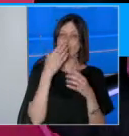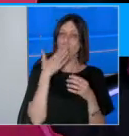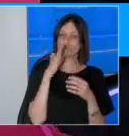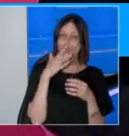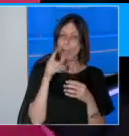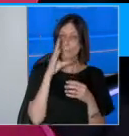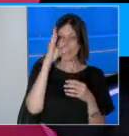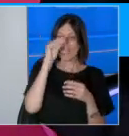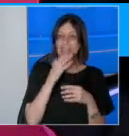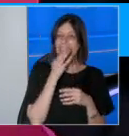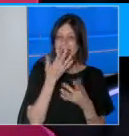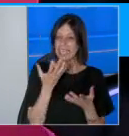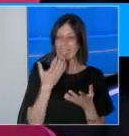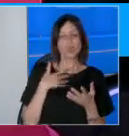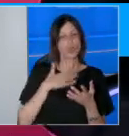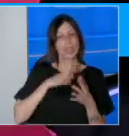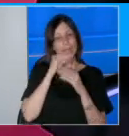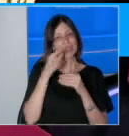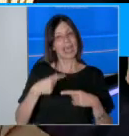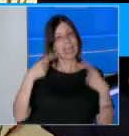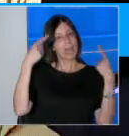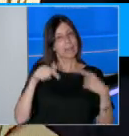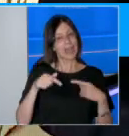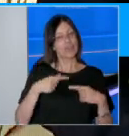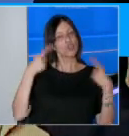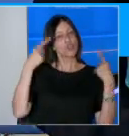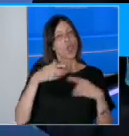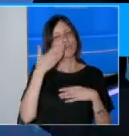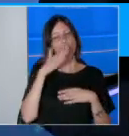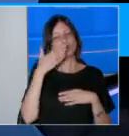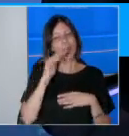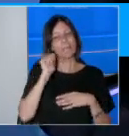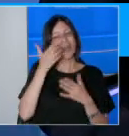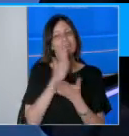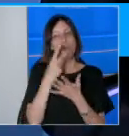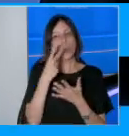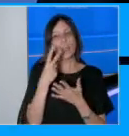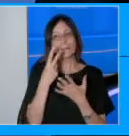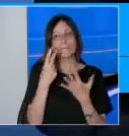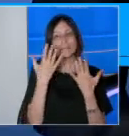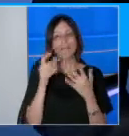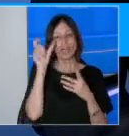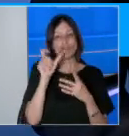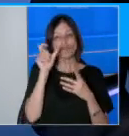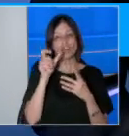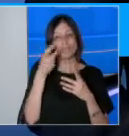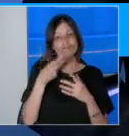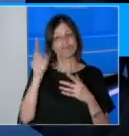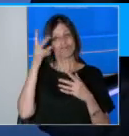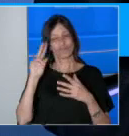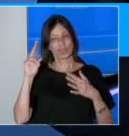צעיר. אני רוצה לדבר איתך על הימים האלו, יום ירושלים מחר, אנחנו כבר רואים את כמות האנשים ההולכת וגדלה